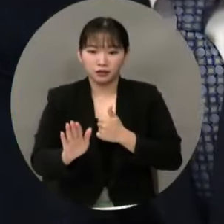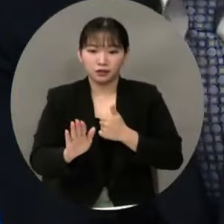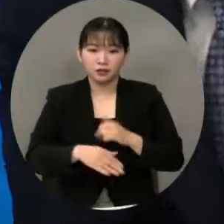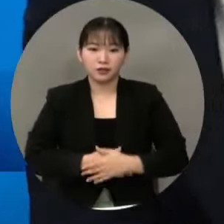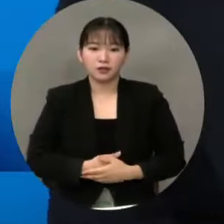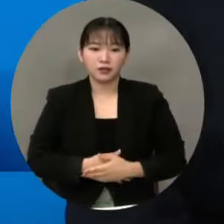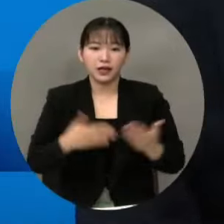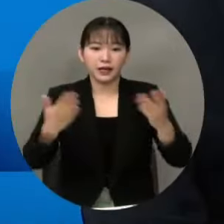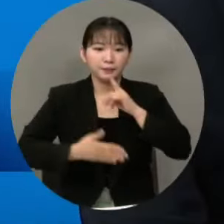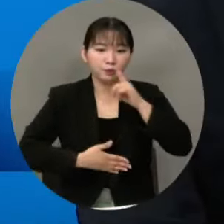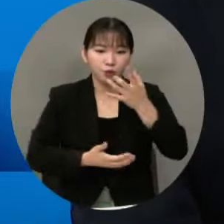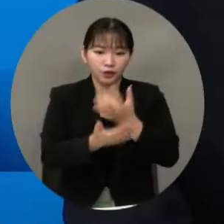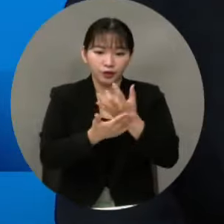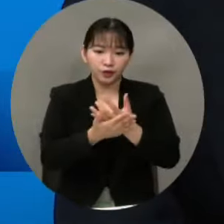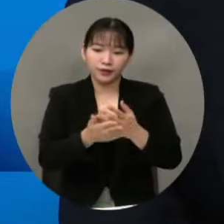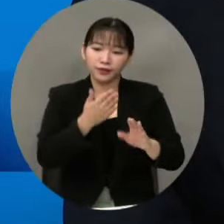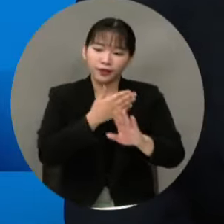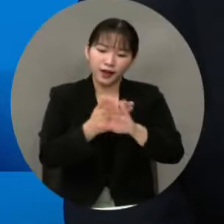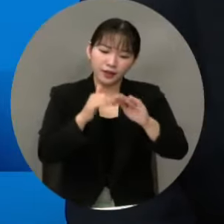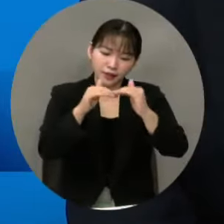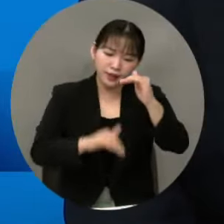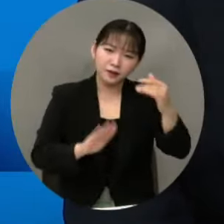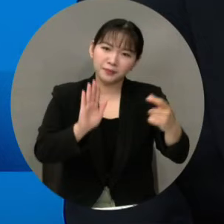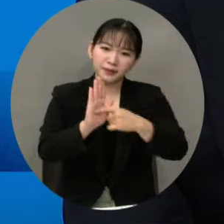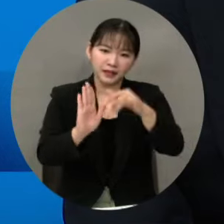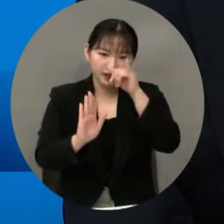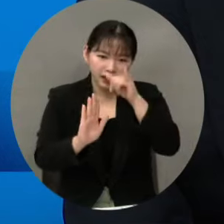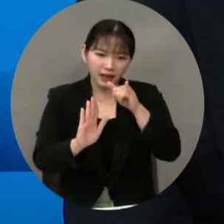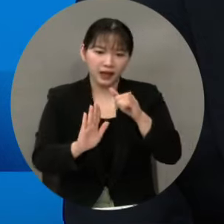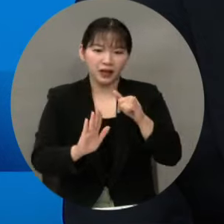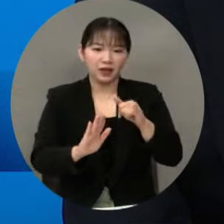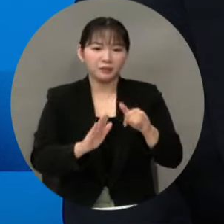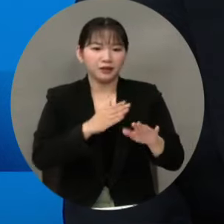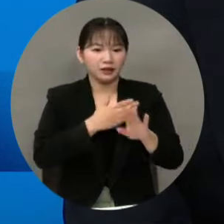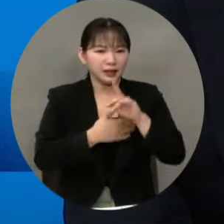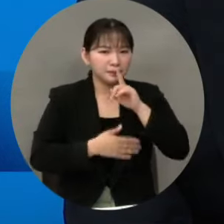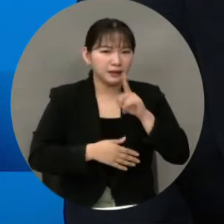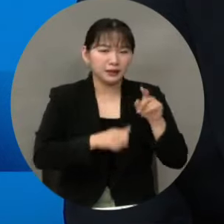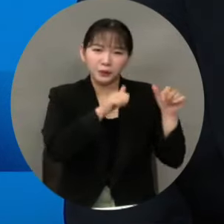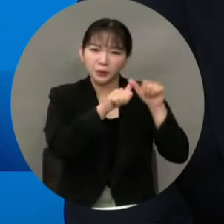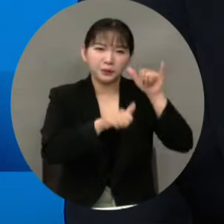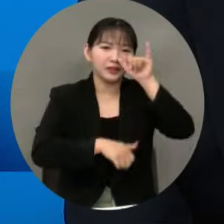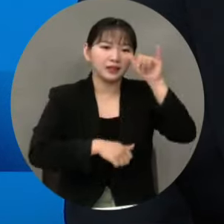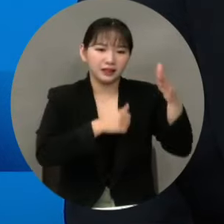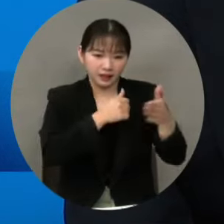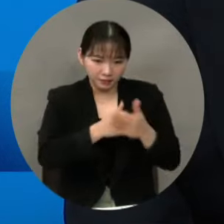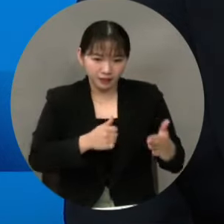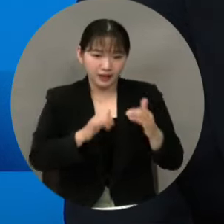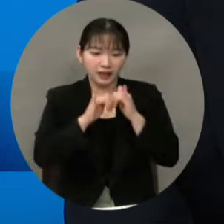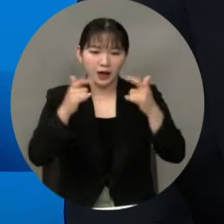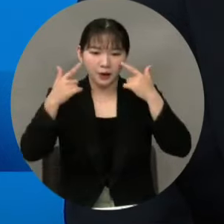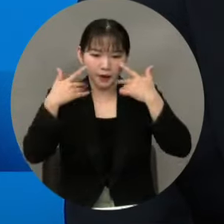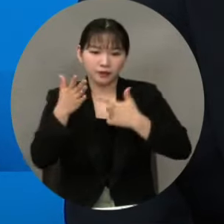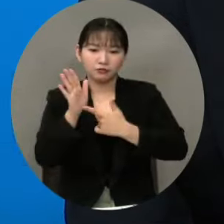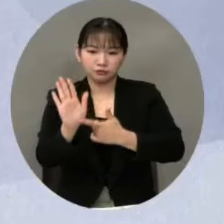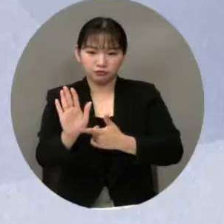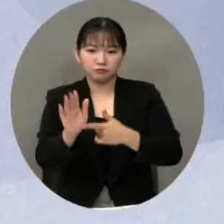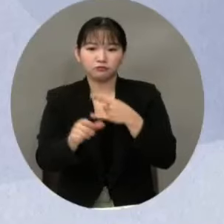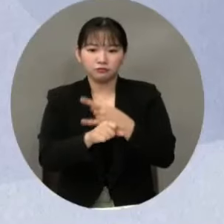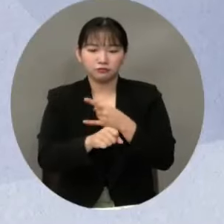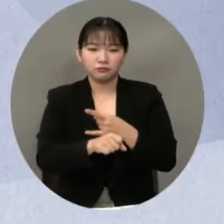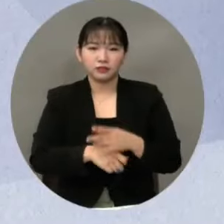용역 보고서에 무슨 뭐 다른 내용이 들어있다. 이제 심지어는 뭐 다른 얘기까지 나오기 때문에 주민들한테 투명하게